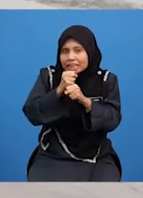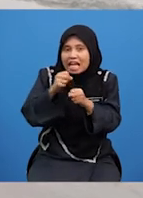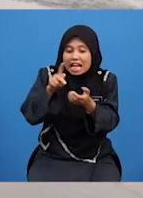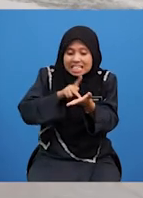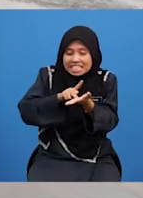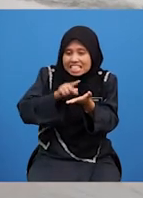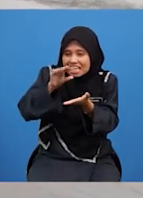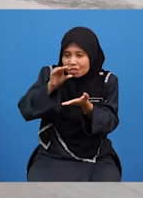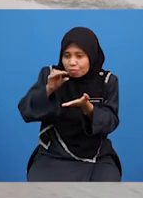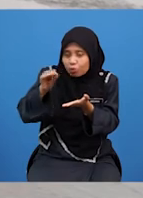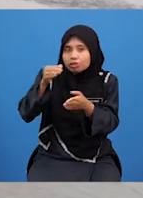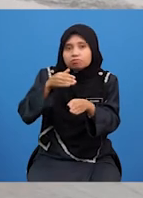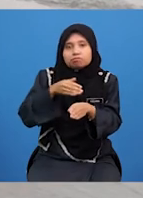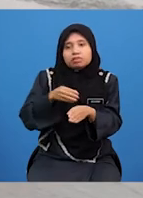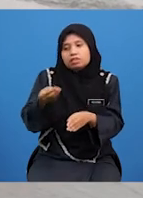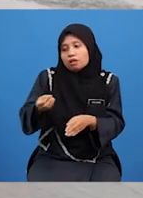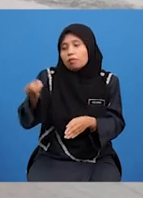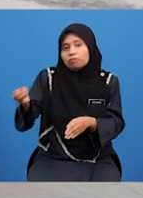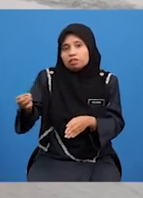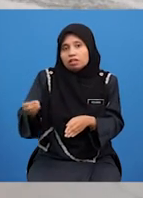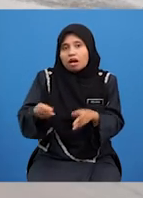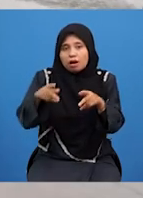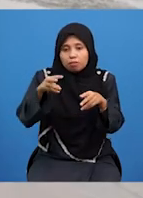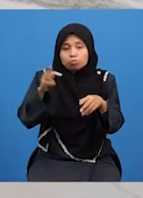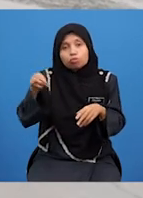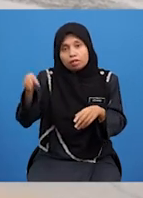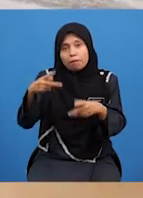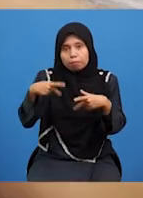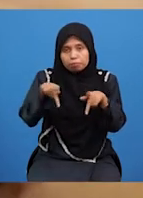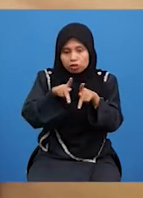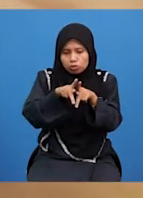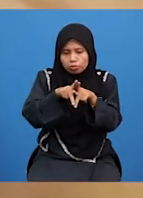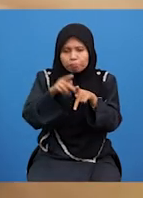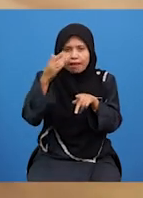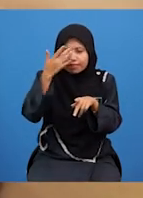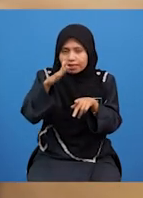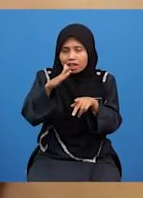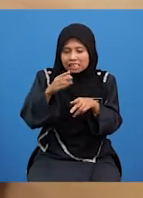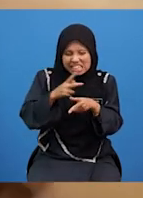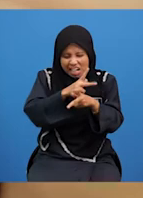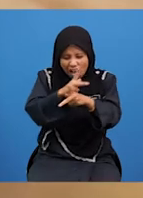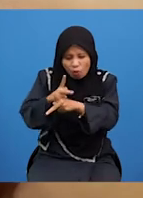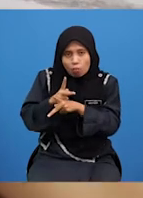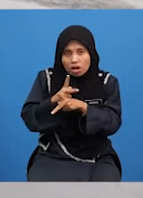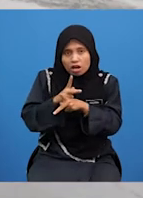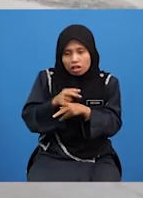objek. Pelajar perlu bijak mengawal tekanan pensel semasa